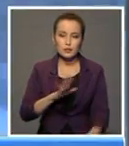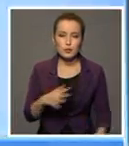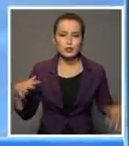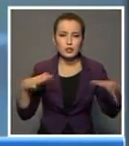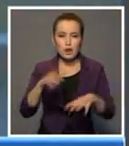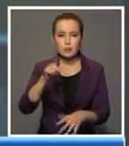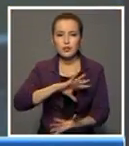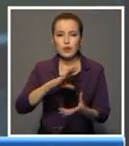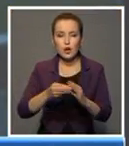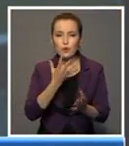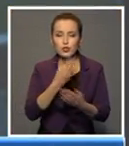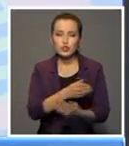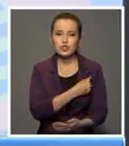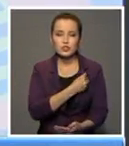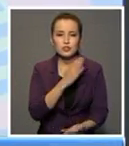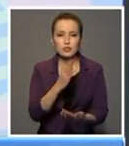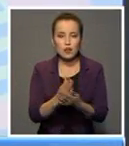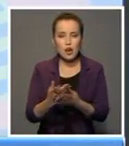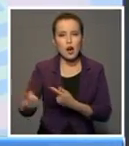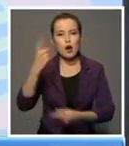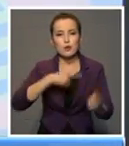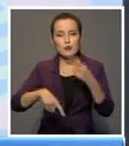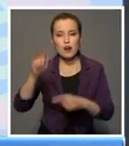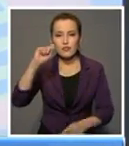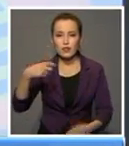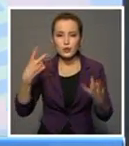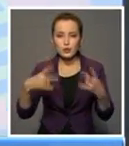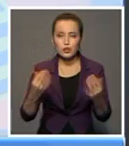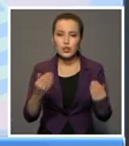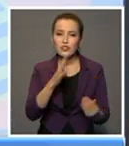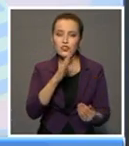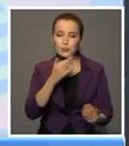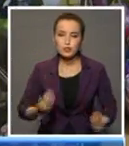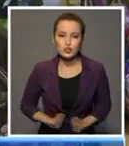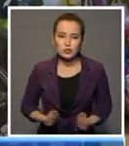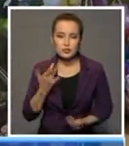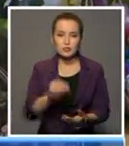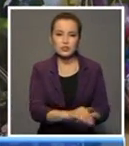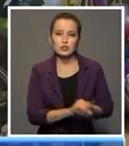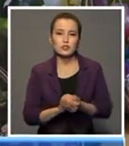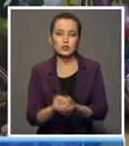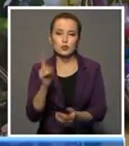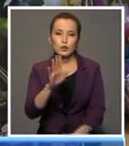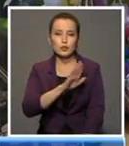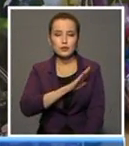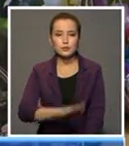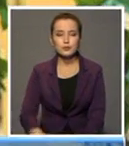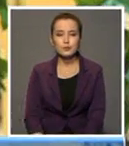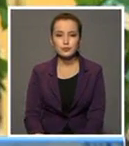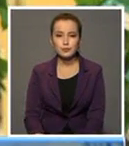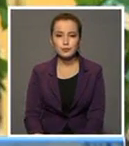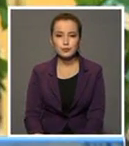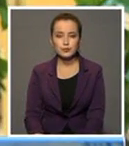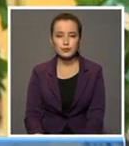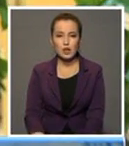Жиылғандардың барлығының тілегі бір: отты жылдар оралмасын, бүгінгі ұрпақ тек бейбіт күнде тәуелсіз елдің туын желбіретсін. Жас